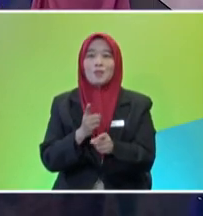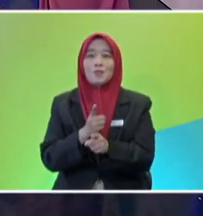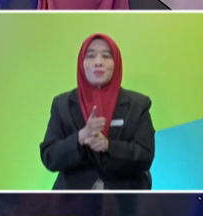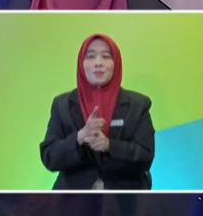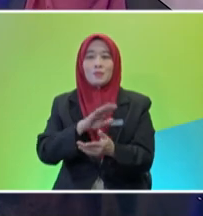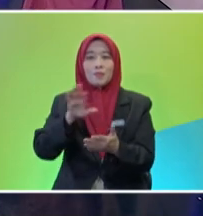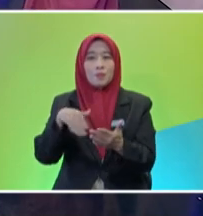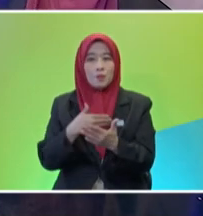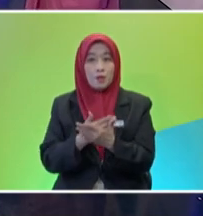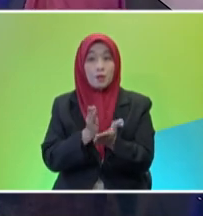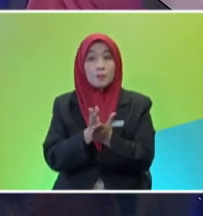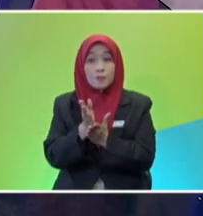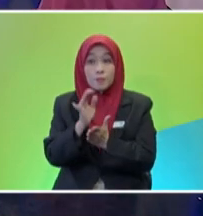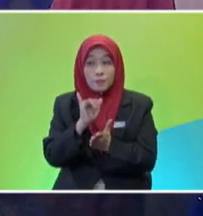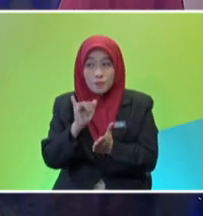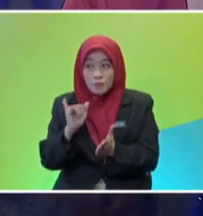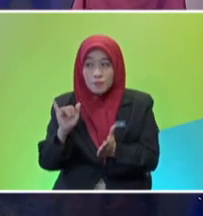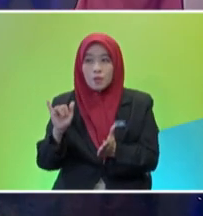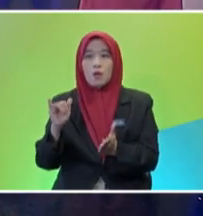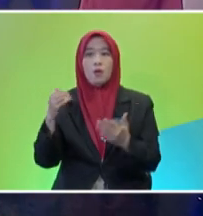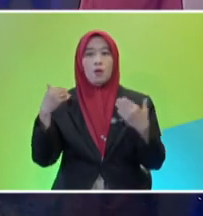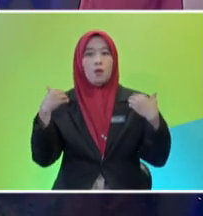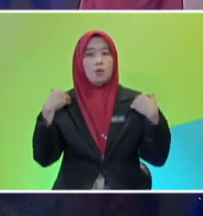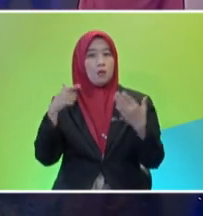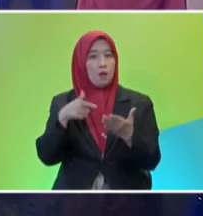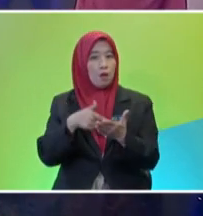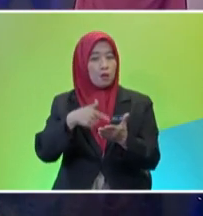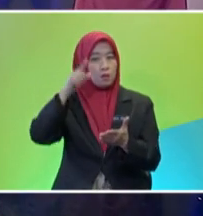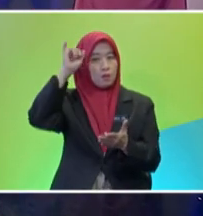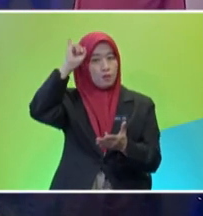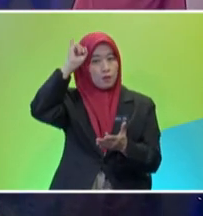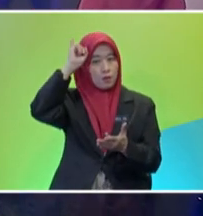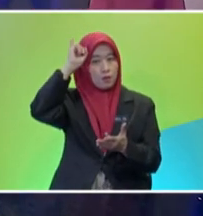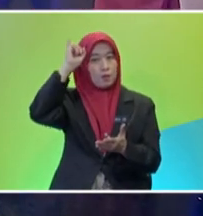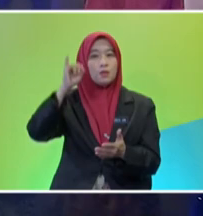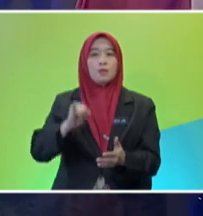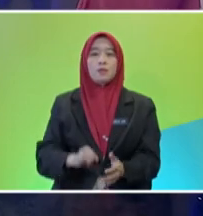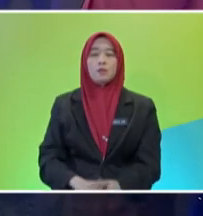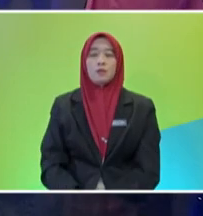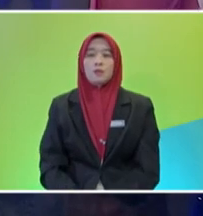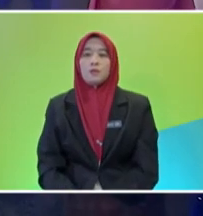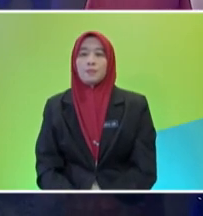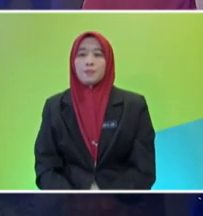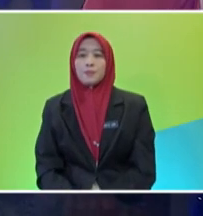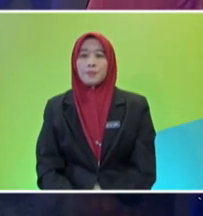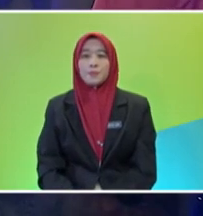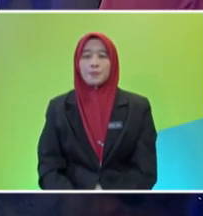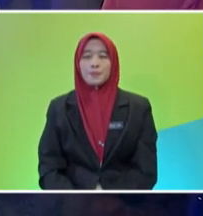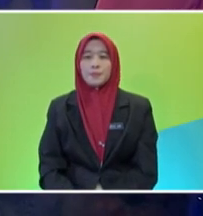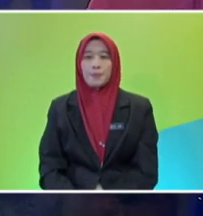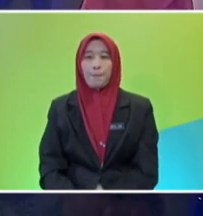Okey. Seterusnya. Ada lagi Irfan. Irfan ke sana cikgu eh. Izinkan saya. Okey. Boleh